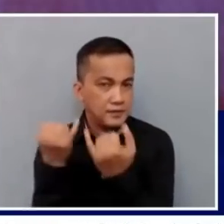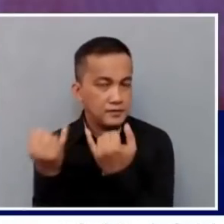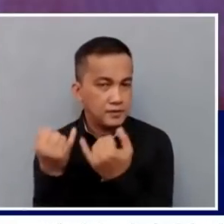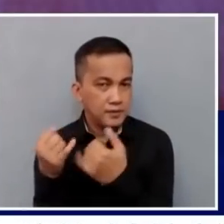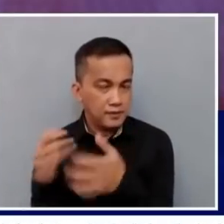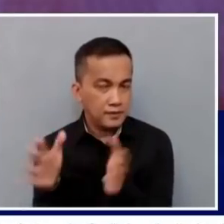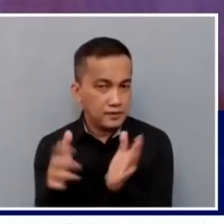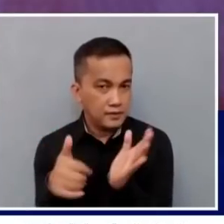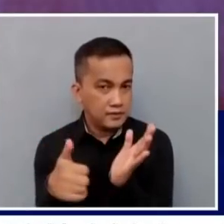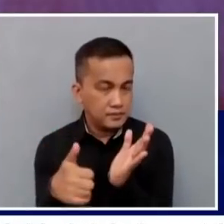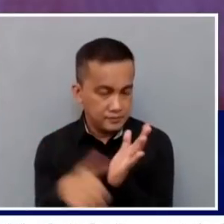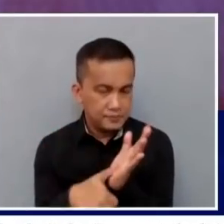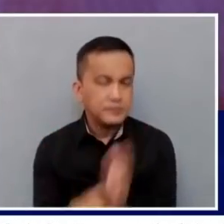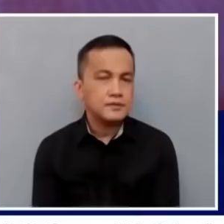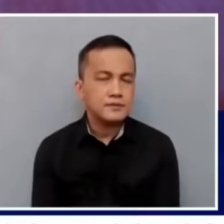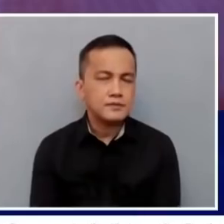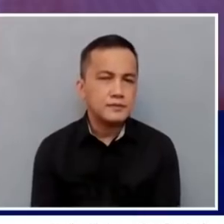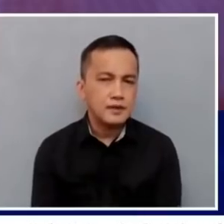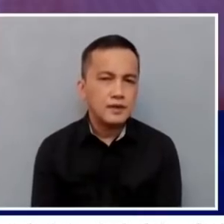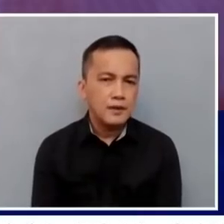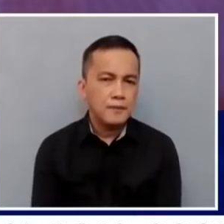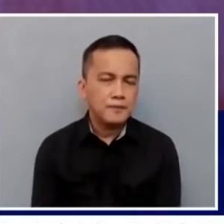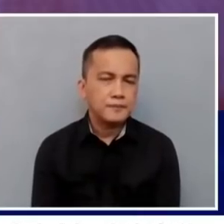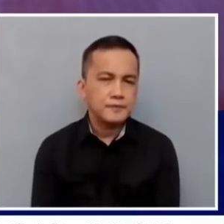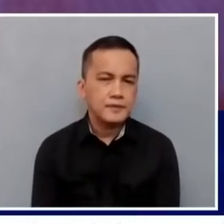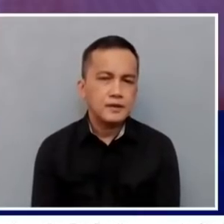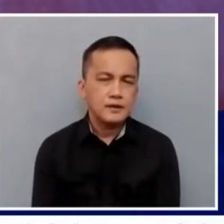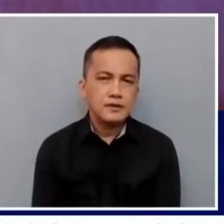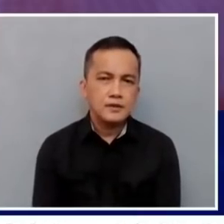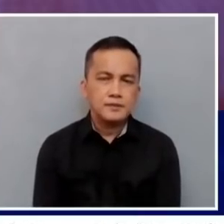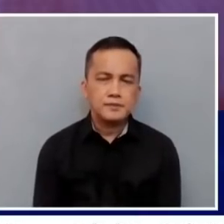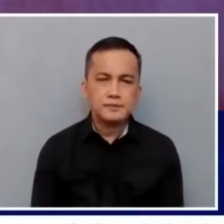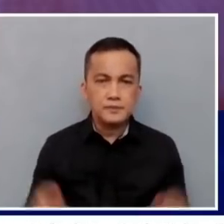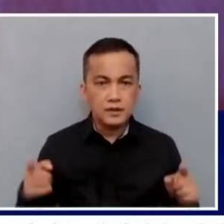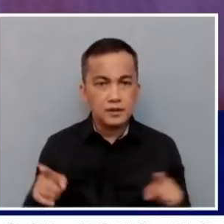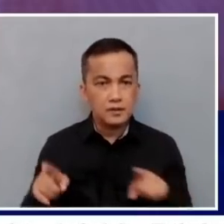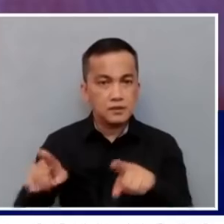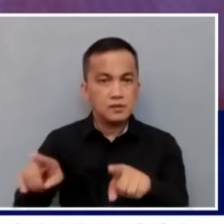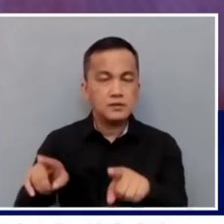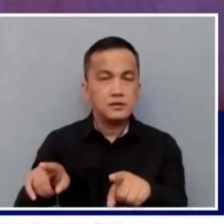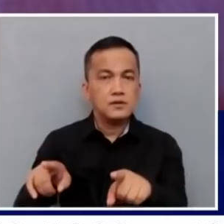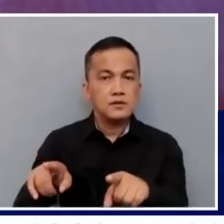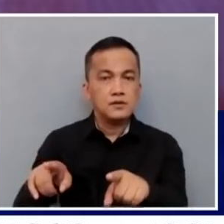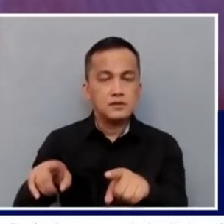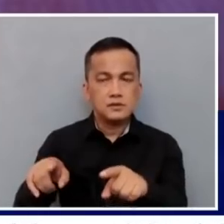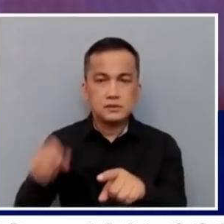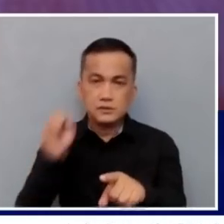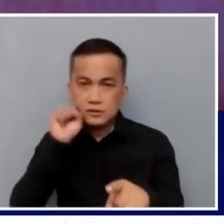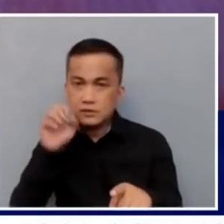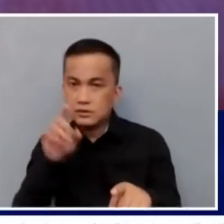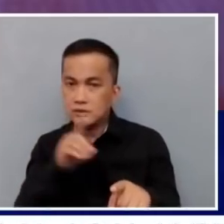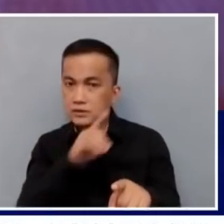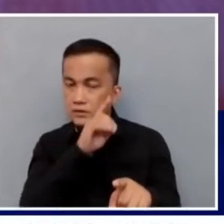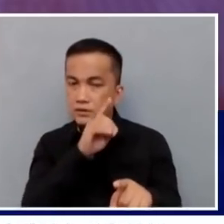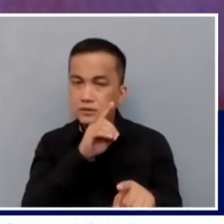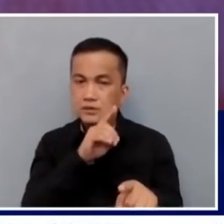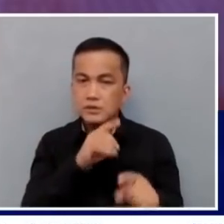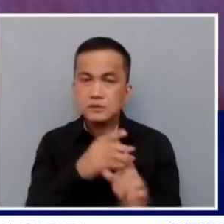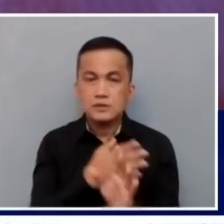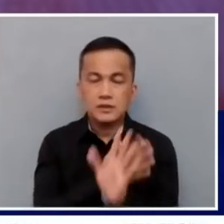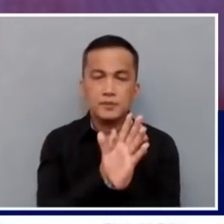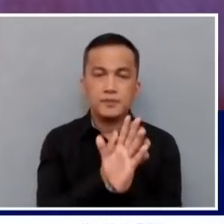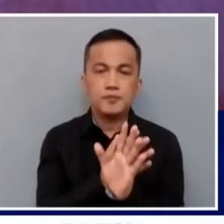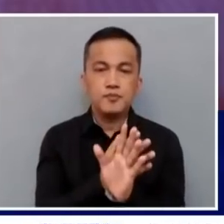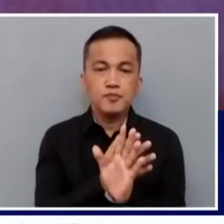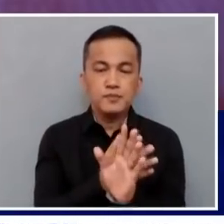natapos na. Ha? Yun. Kasabay naman ni Mayor Sara sa Davao ay